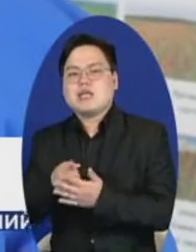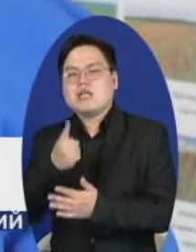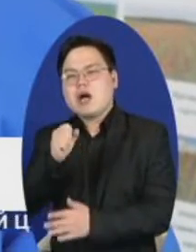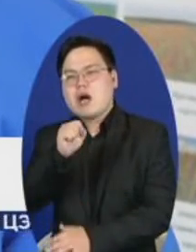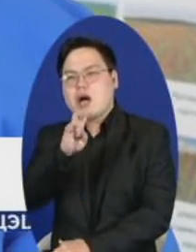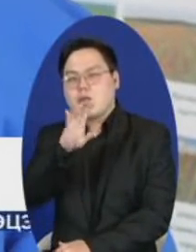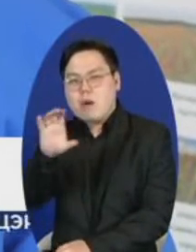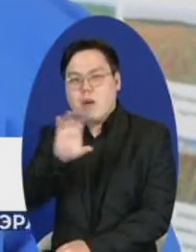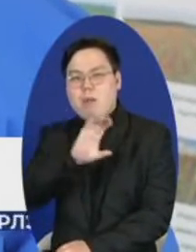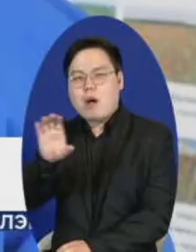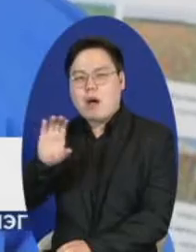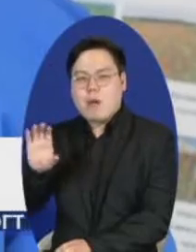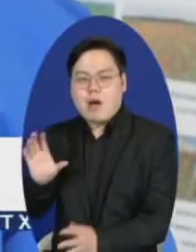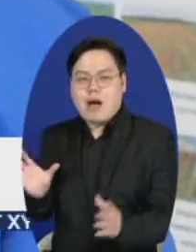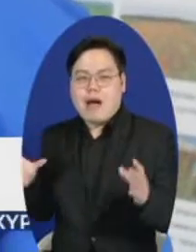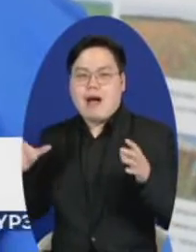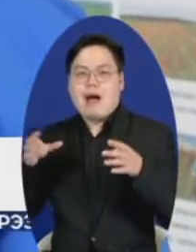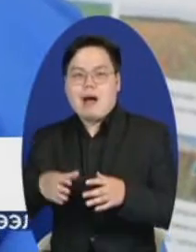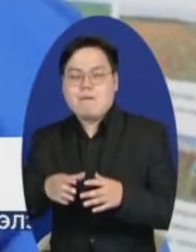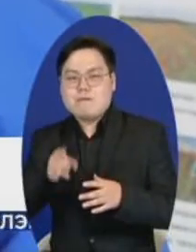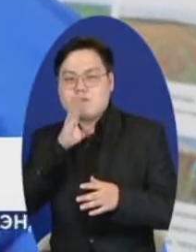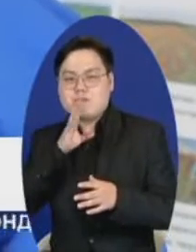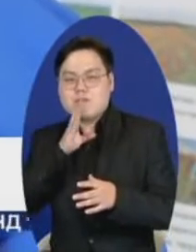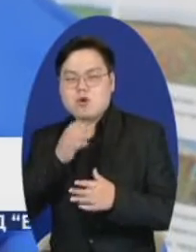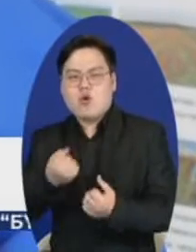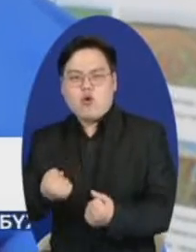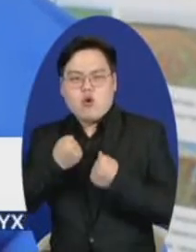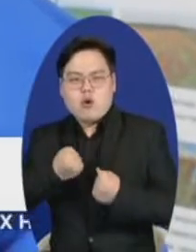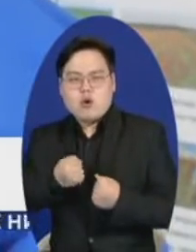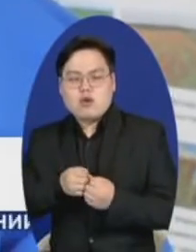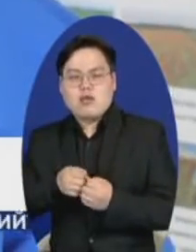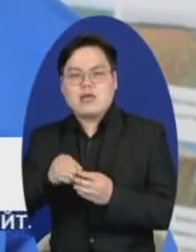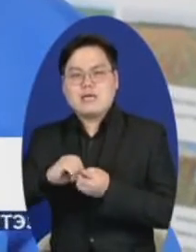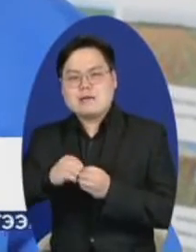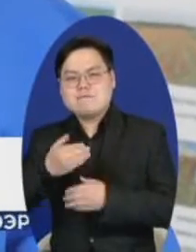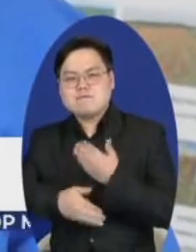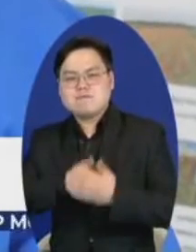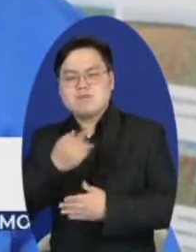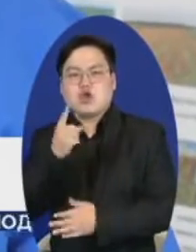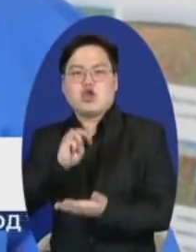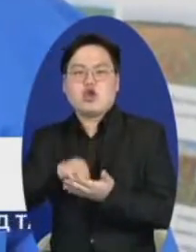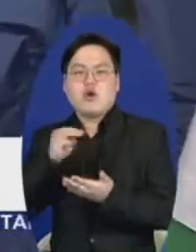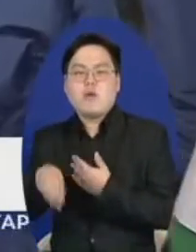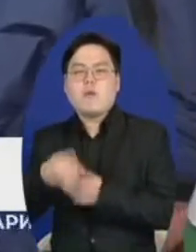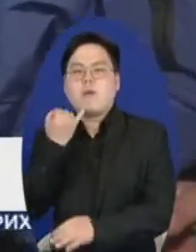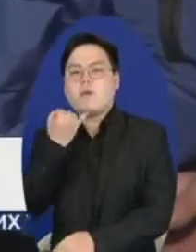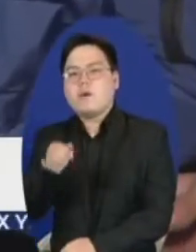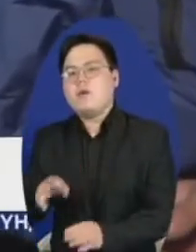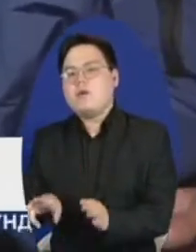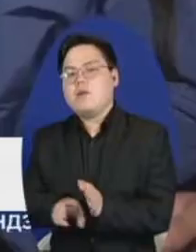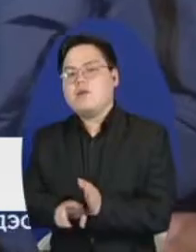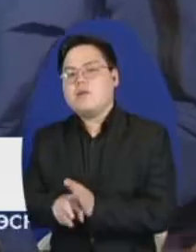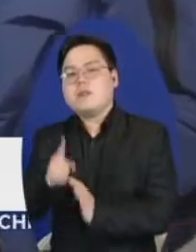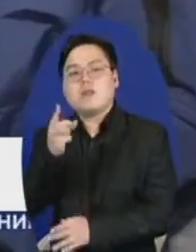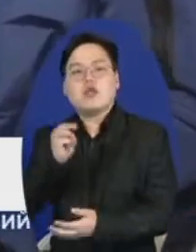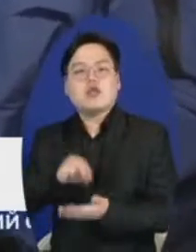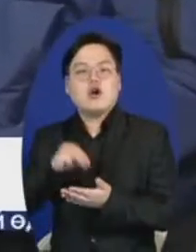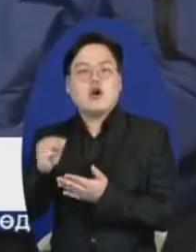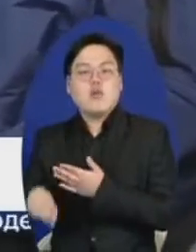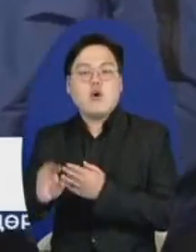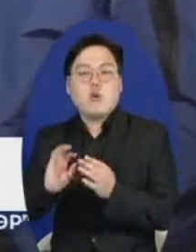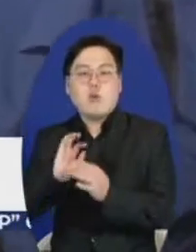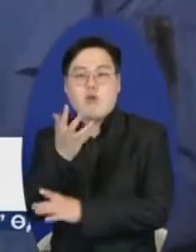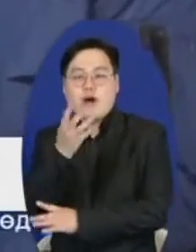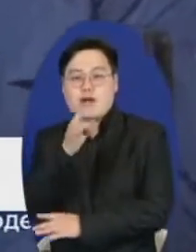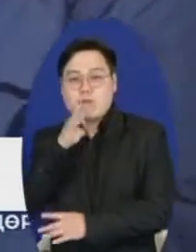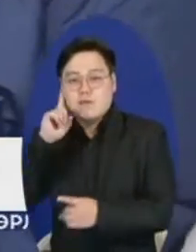ингээд олон аж ахуй нэгж нийлээд хамтаараа ингээд хүчтэй ингээд хөдөлгөх юм бол тэр хүмүүс мод тийм ч хэцүү тоо бол биш. Тэр бүм мод тарих